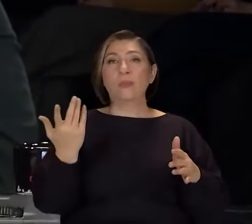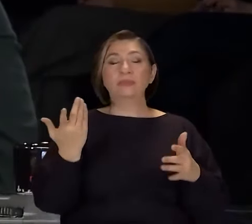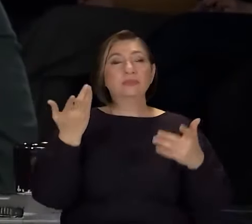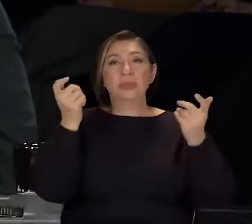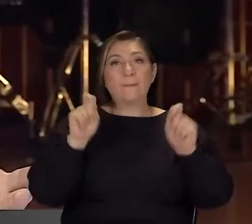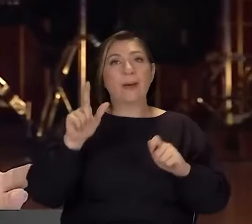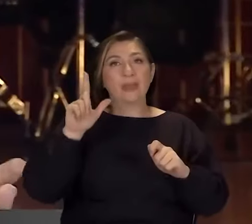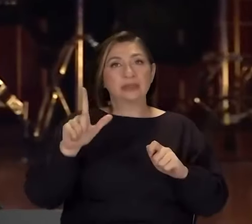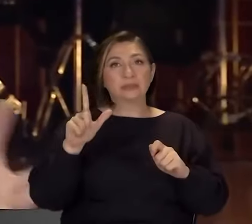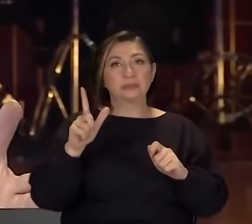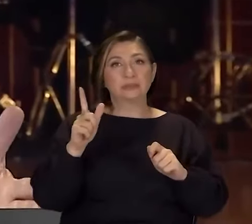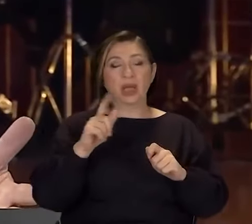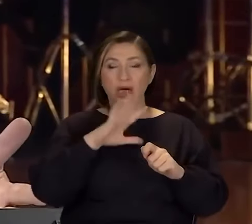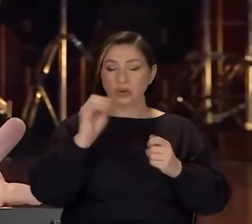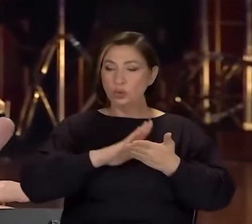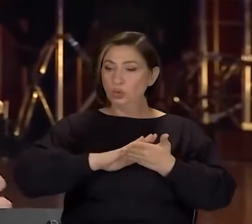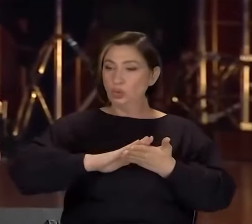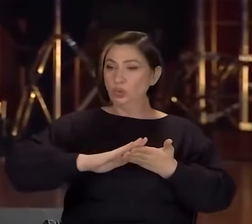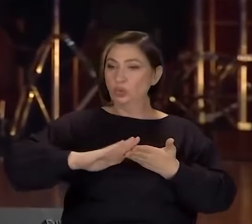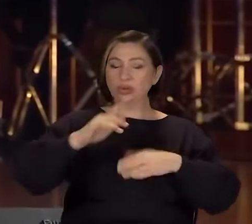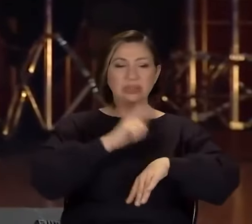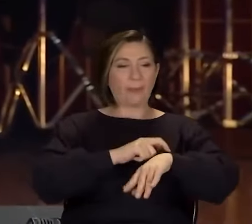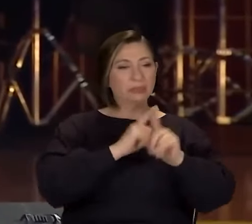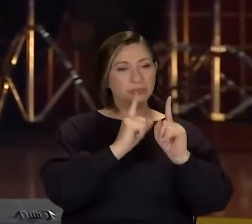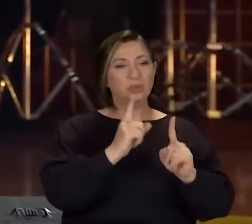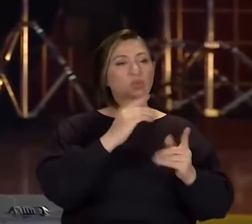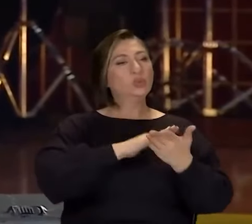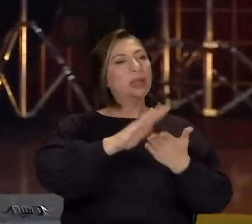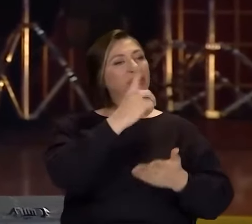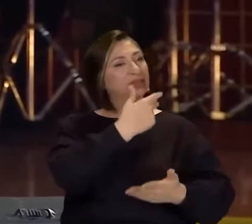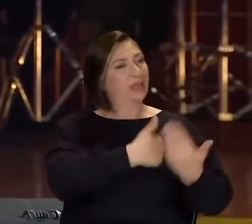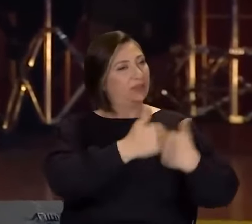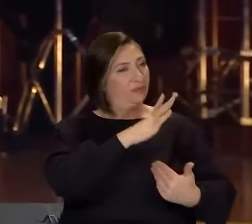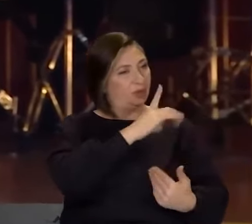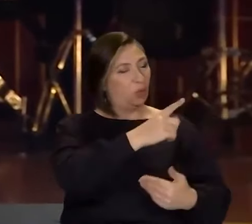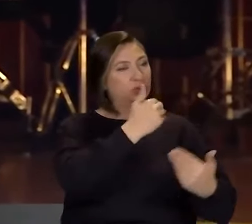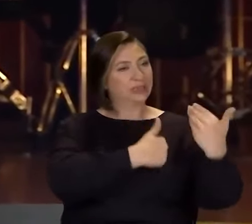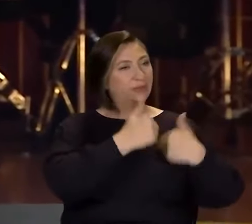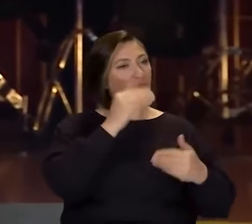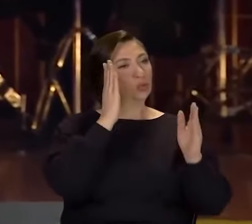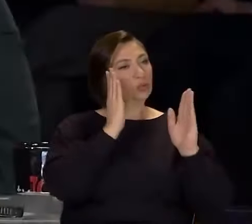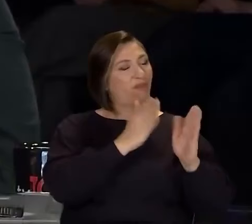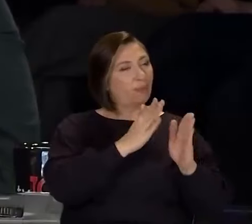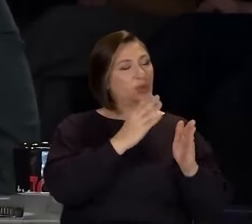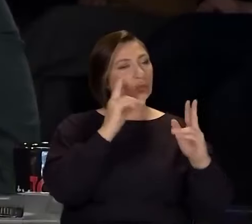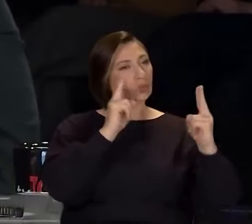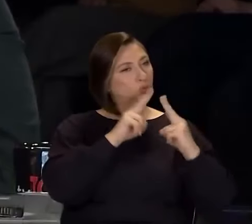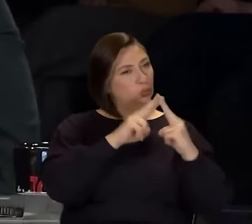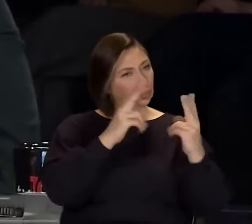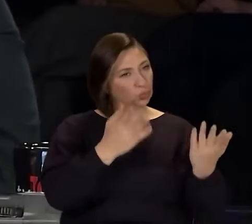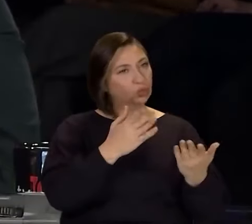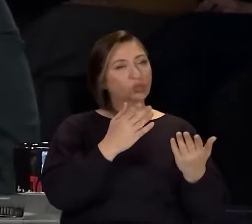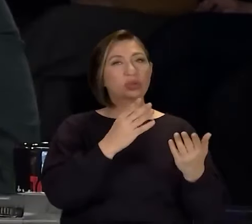ne olman lazım yani? Mesela her şeyin düzenli olması lazım. Düzenli bir sevgilin var. O düzenli sevgilinle düzenli olarak